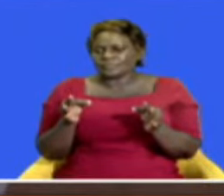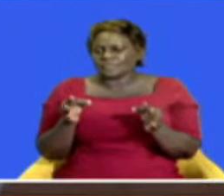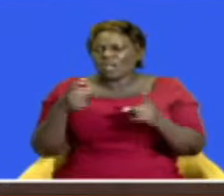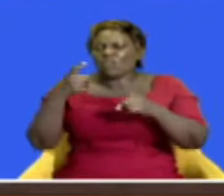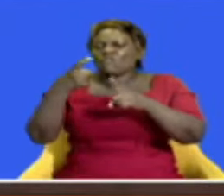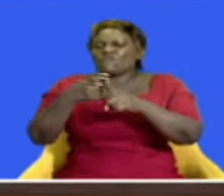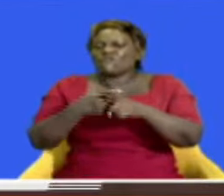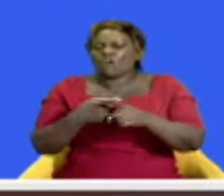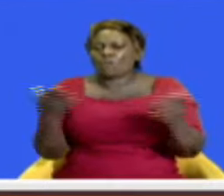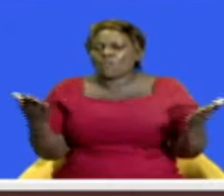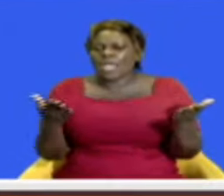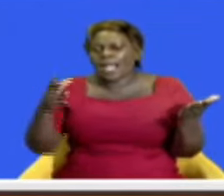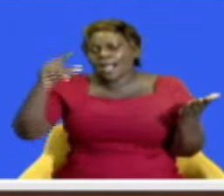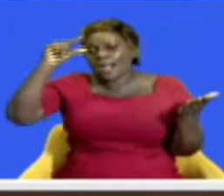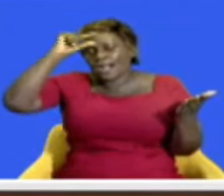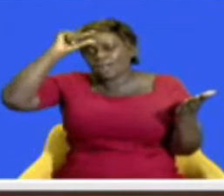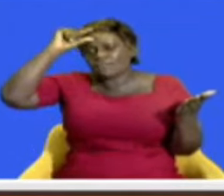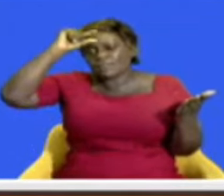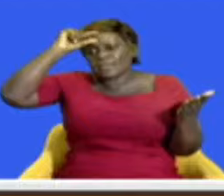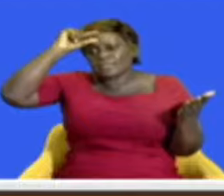unatolewa na serikali